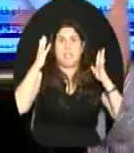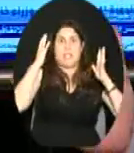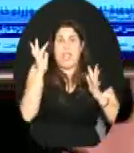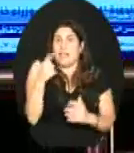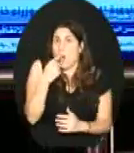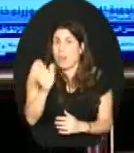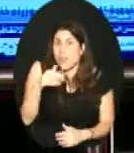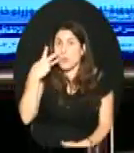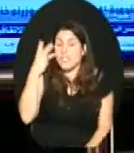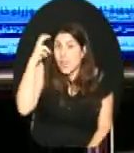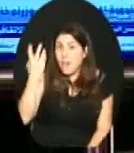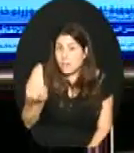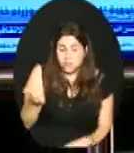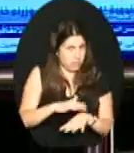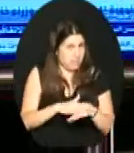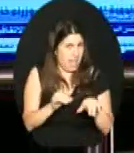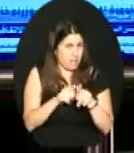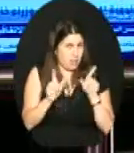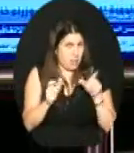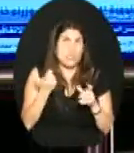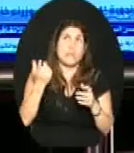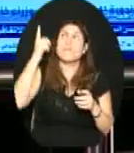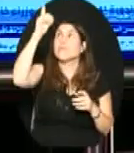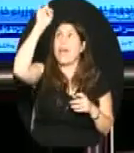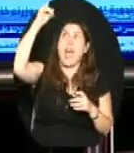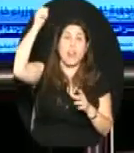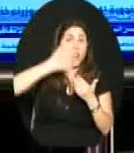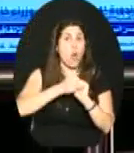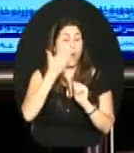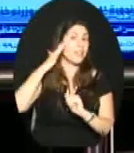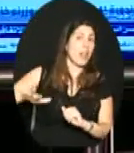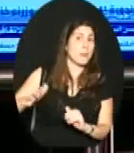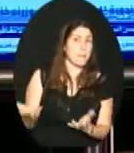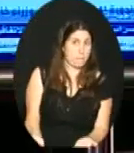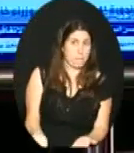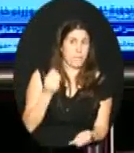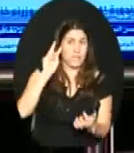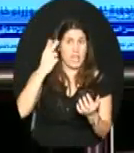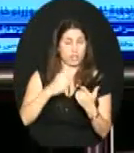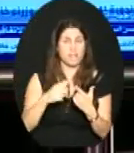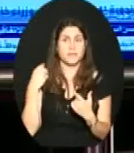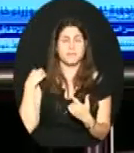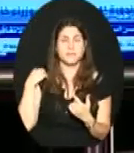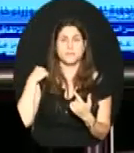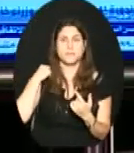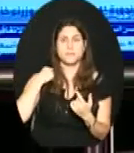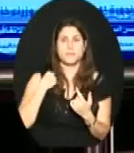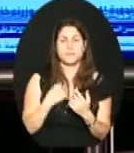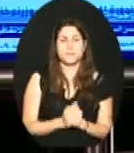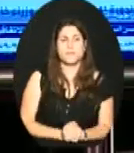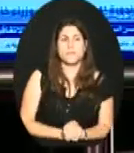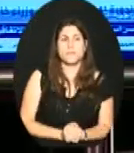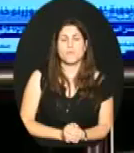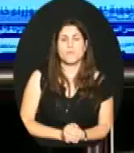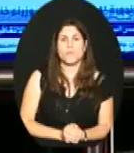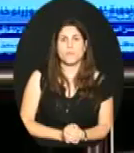ועוד בערבית? סליחה, או שאנשים הגיעו מהחלל החיצון או שהם נוטים להתעלם, זה הדבר הראשון. הדבר השני, להערתך, מדובר